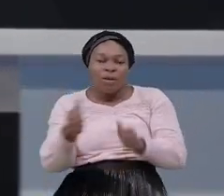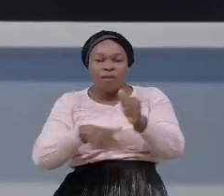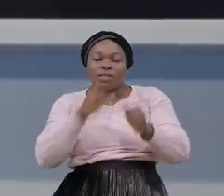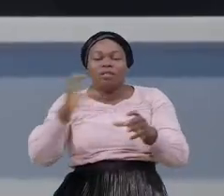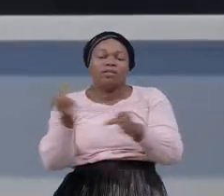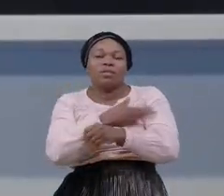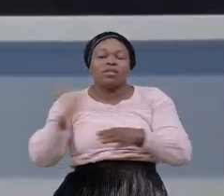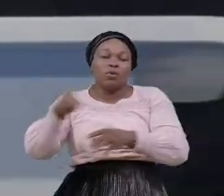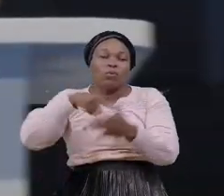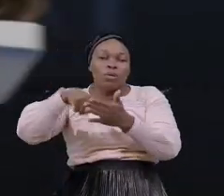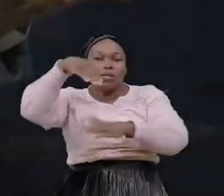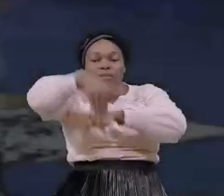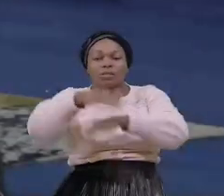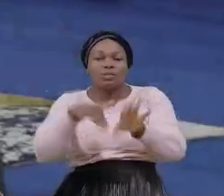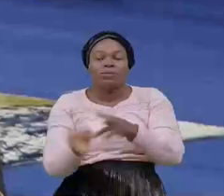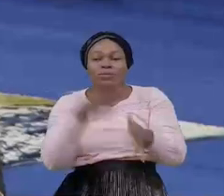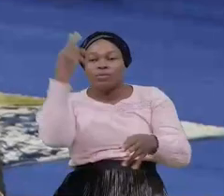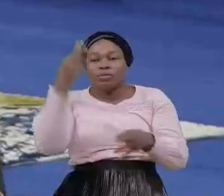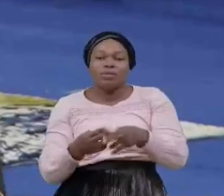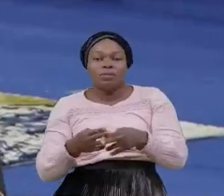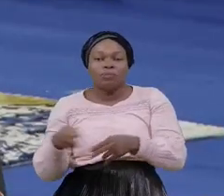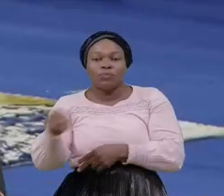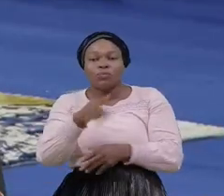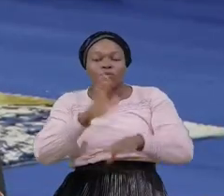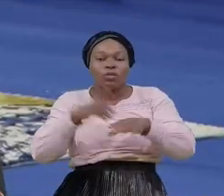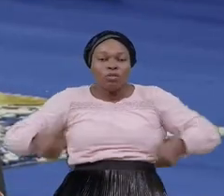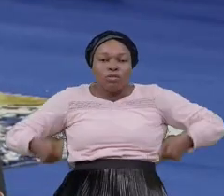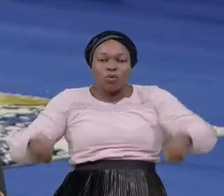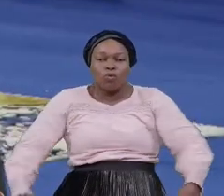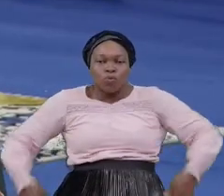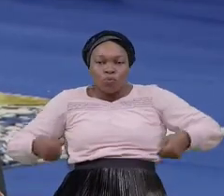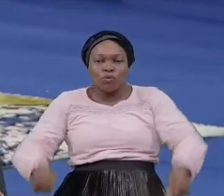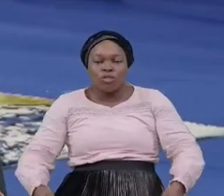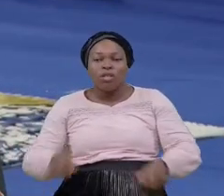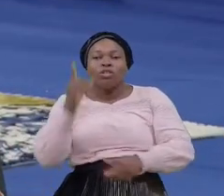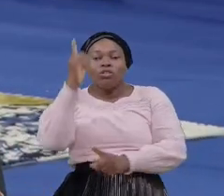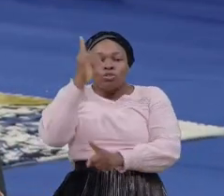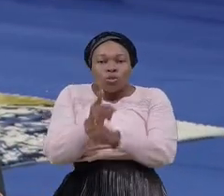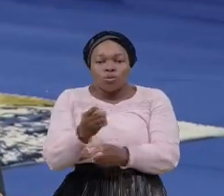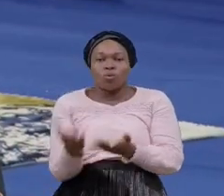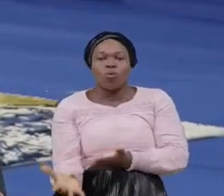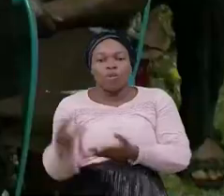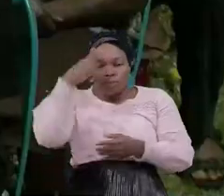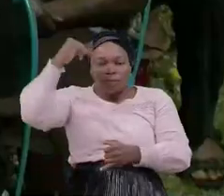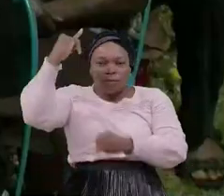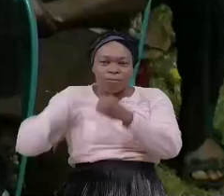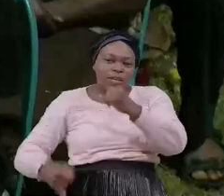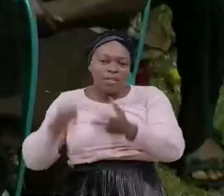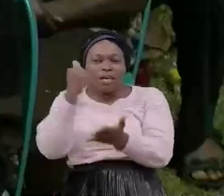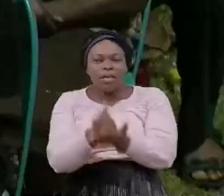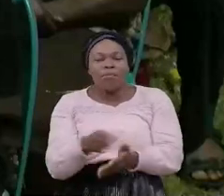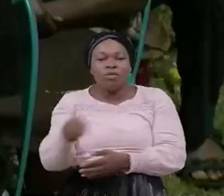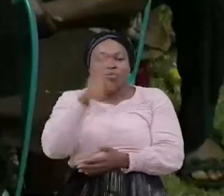soir. Vous êtes dans le fauteuil roulant. Attendez le dernier amen. Vous allez